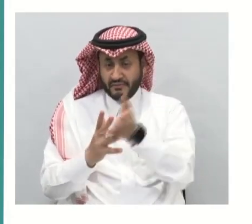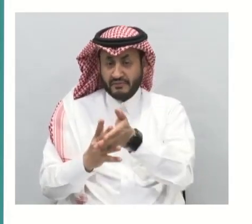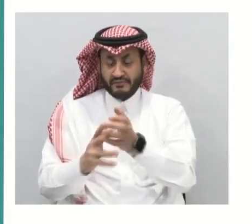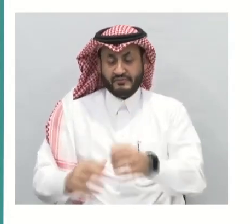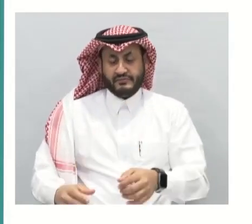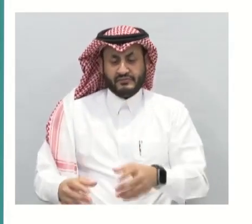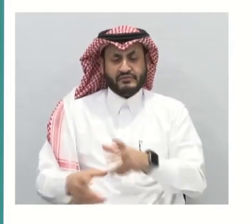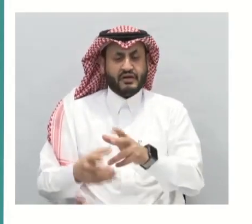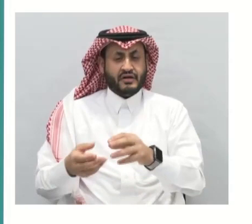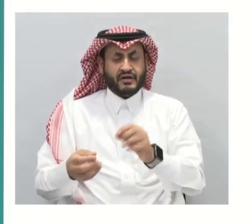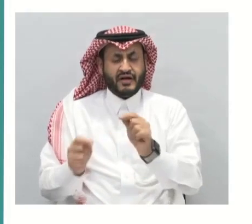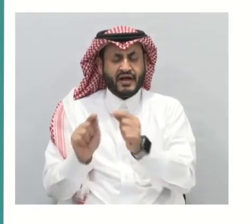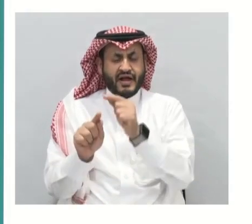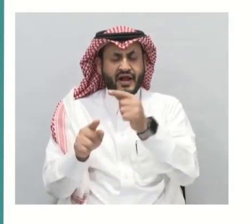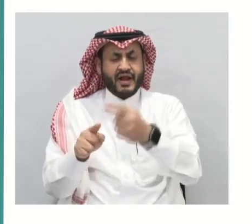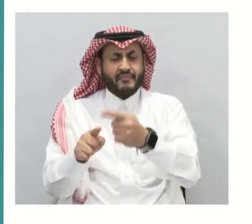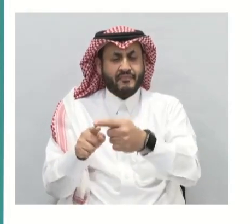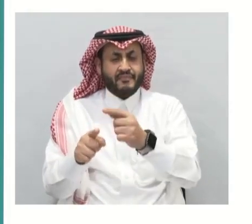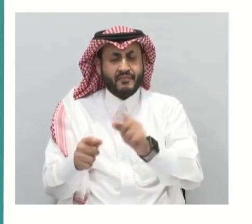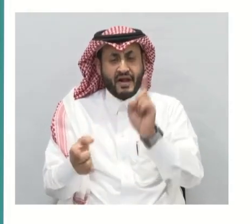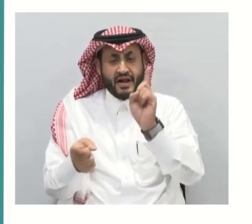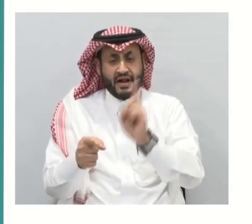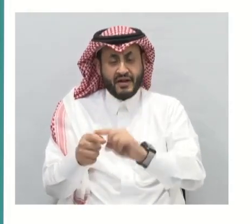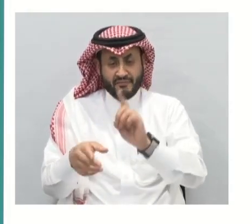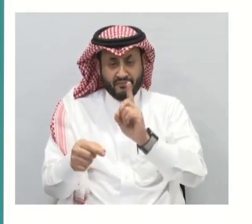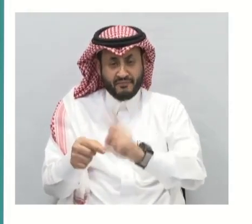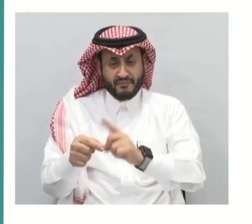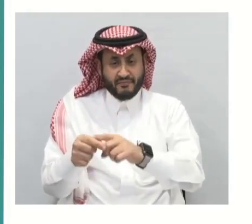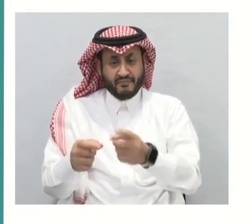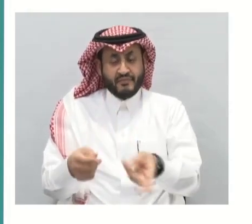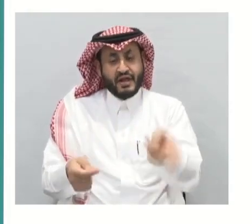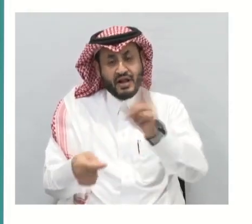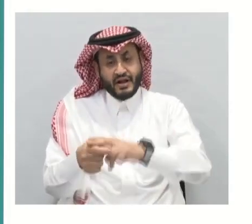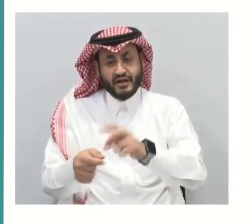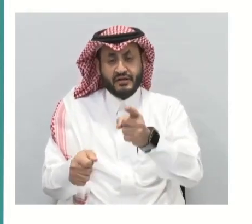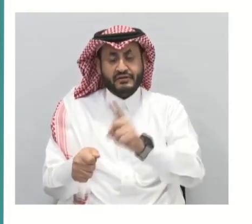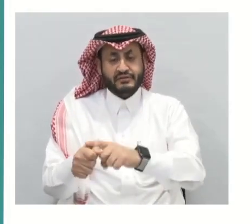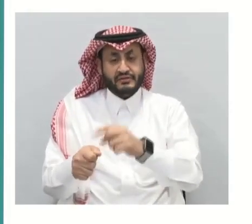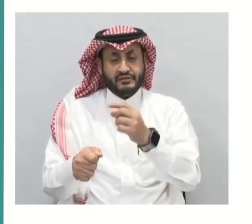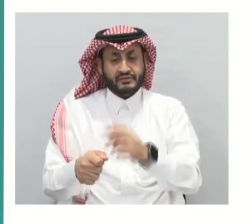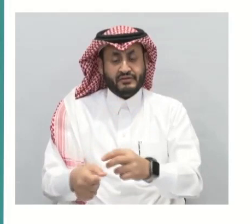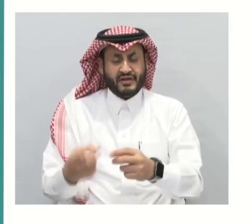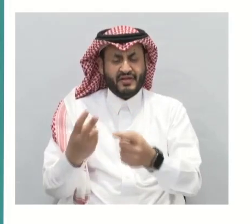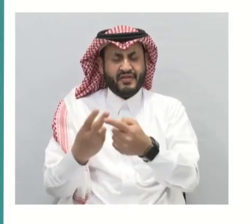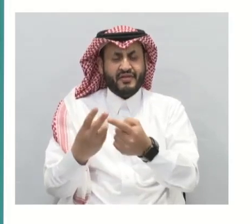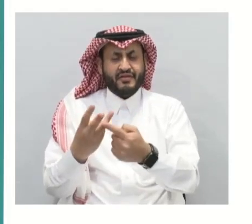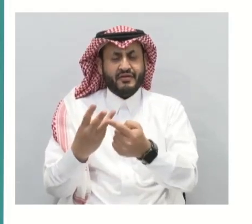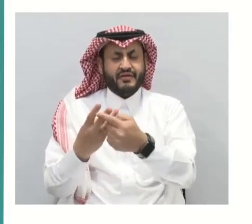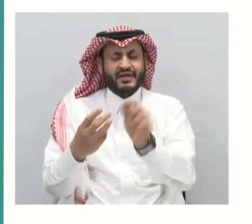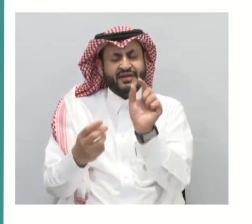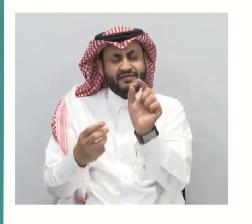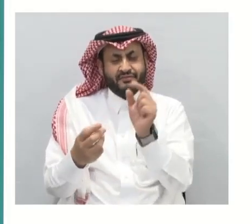الوسطى ياتي عظام تتركها غشاء الطلاق ثلاثه عظام صغيره